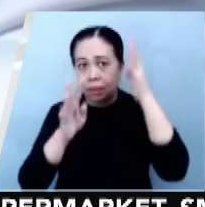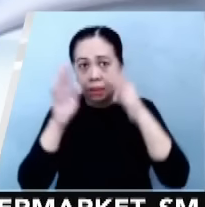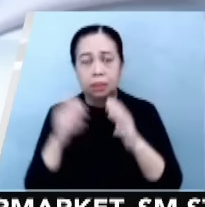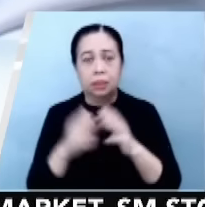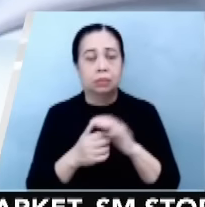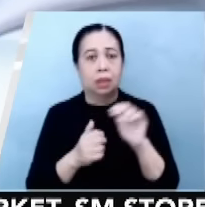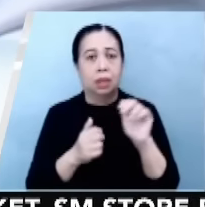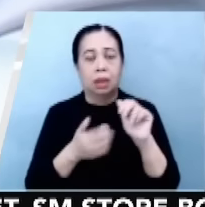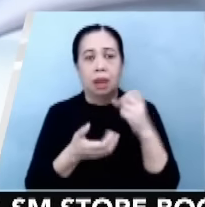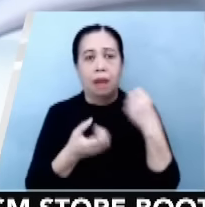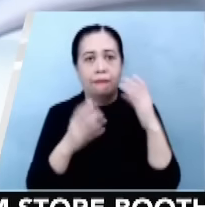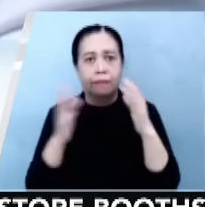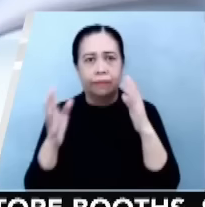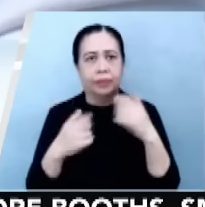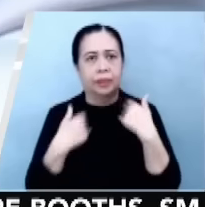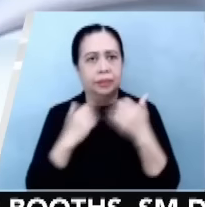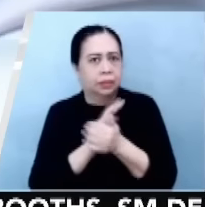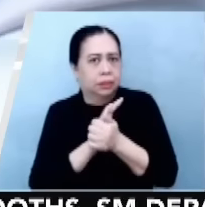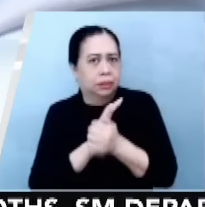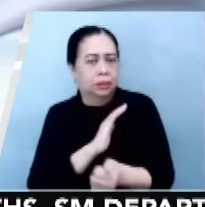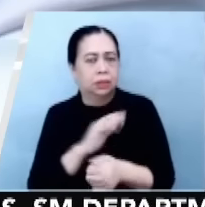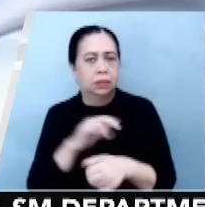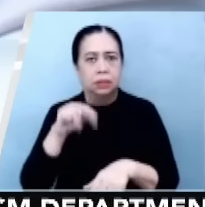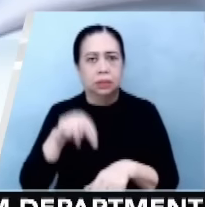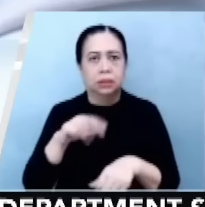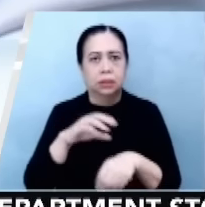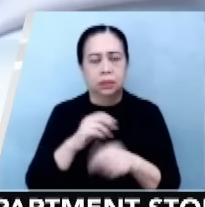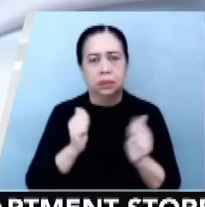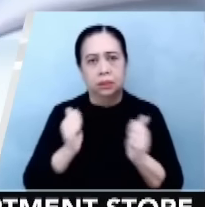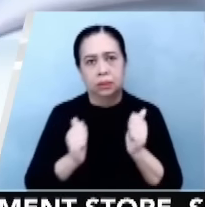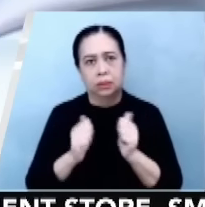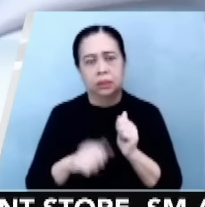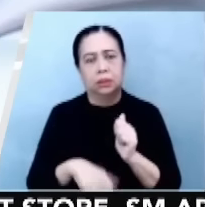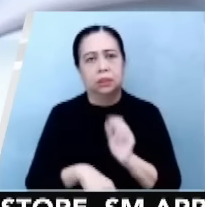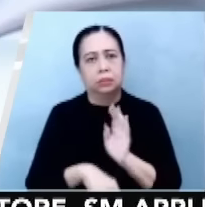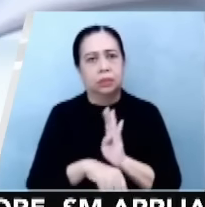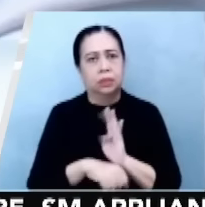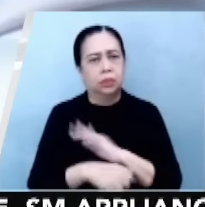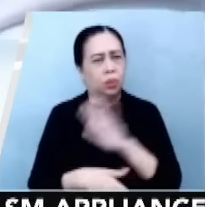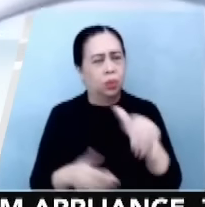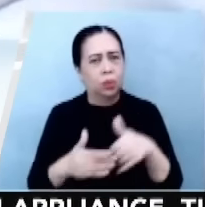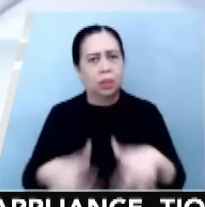nagkaroon ng skills na kailangan sa industriya. Buong buhay namin, ginamit namin